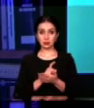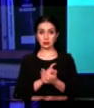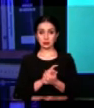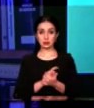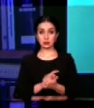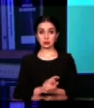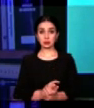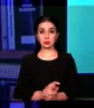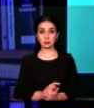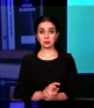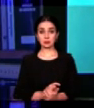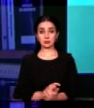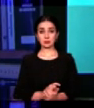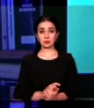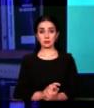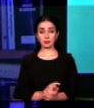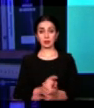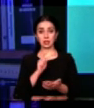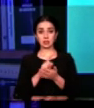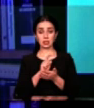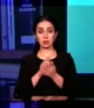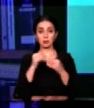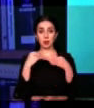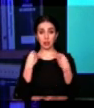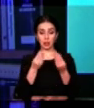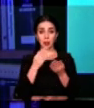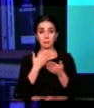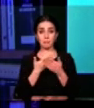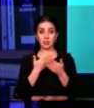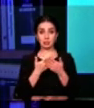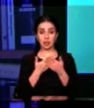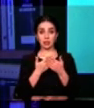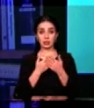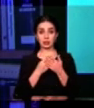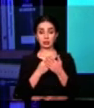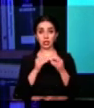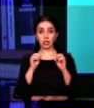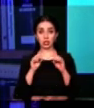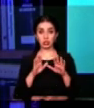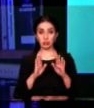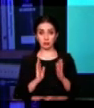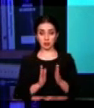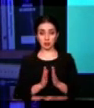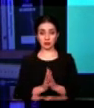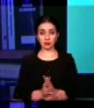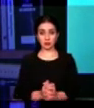Hozir doskada darsligimizda berilgan masalalardan yechamiz.